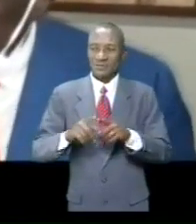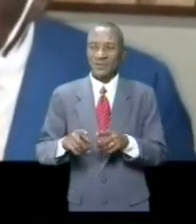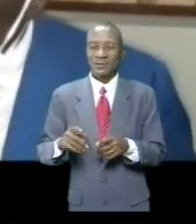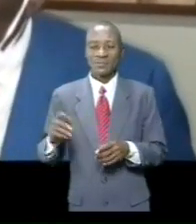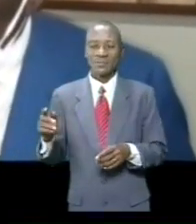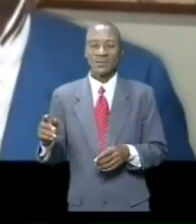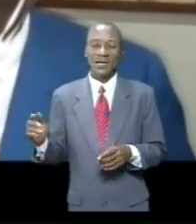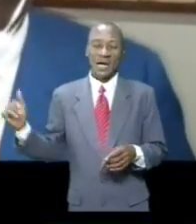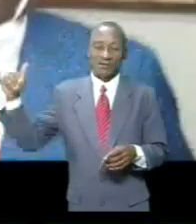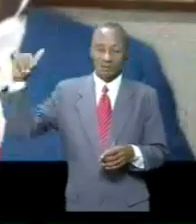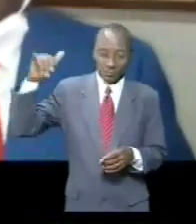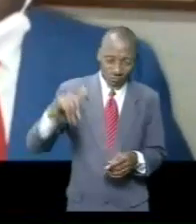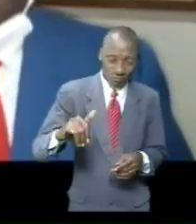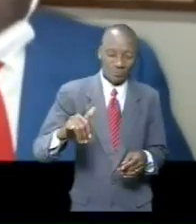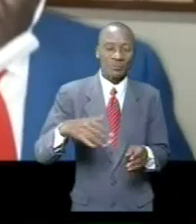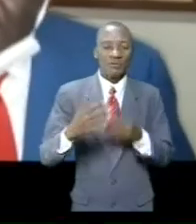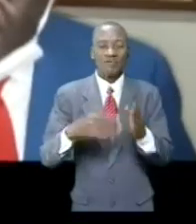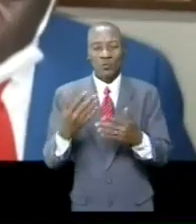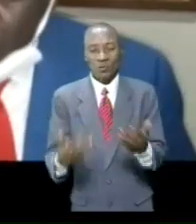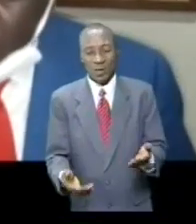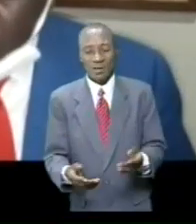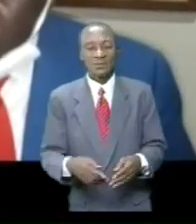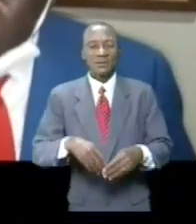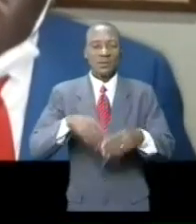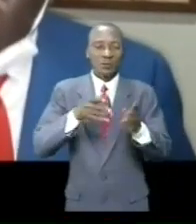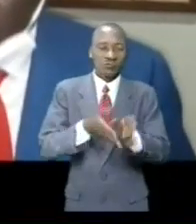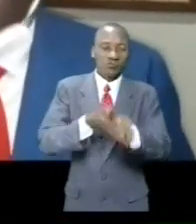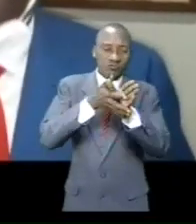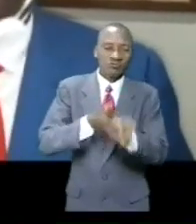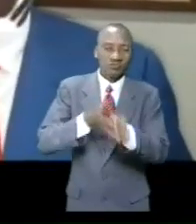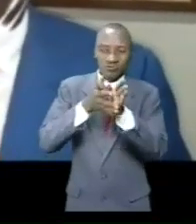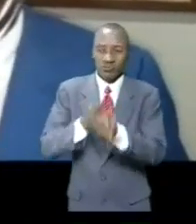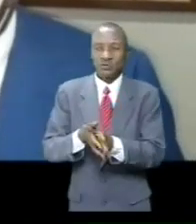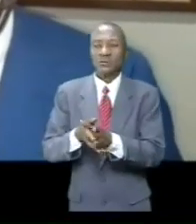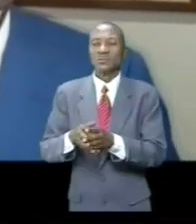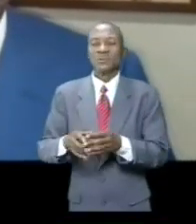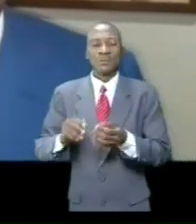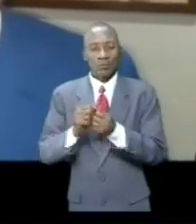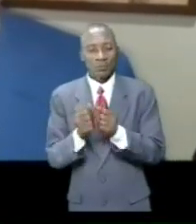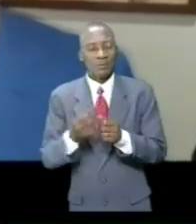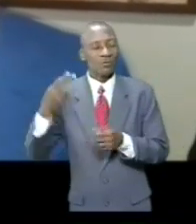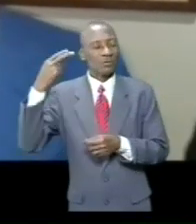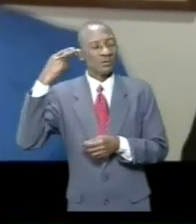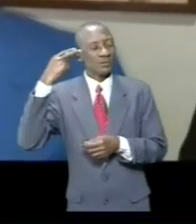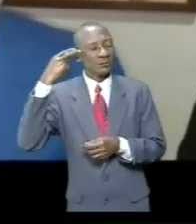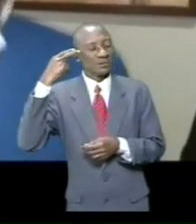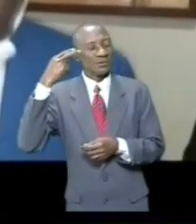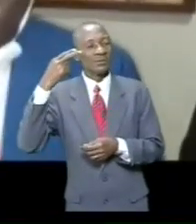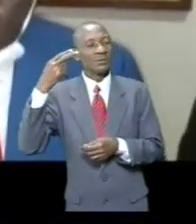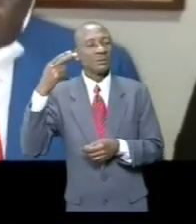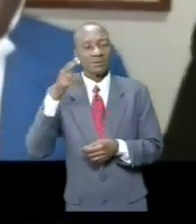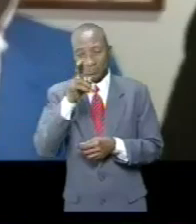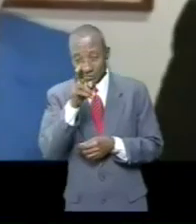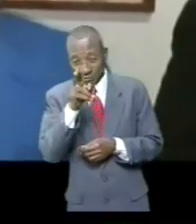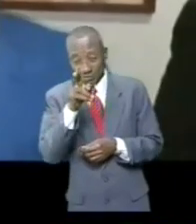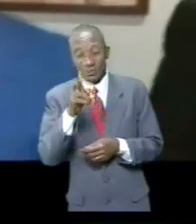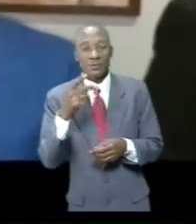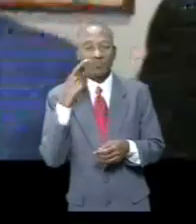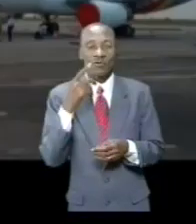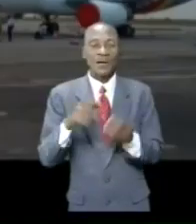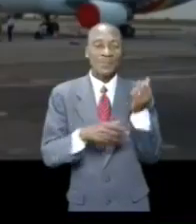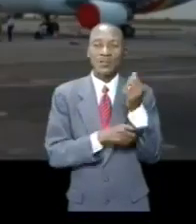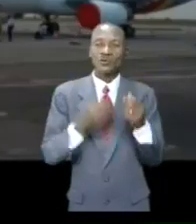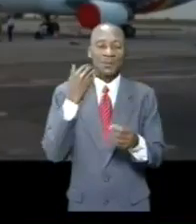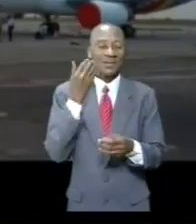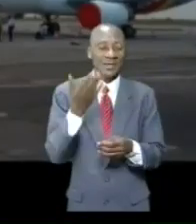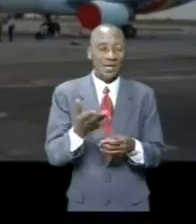sortie, quelles sont les mesures qui doivent être prises et comment dans la gestion du passager.